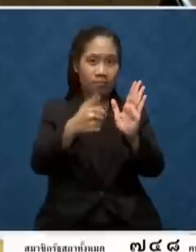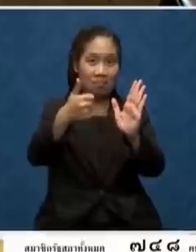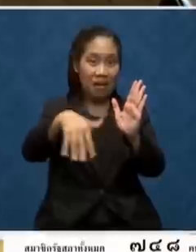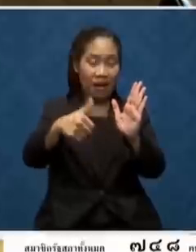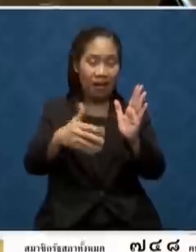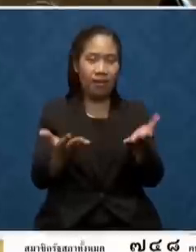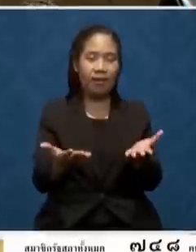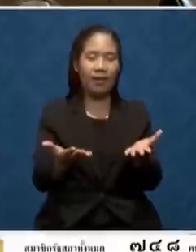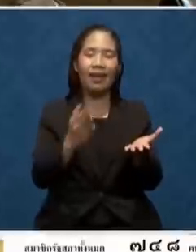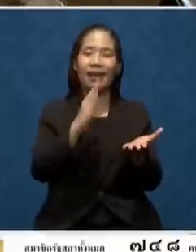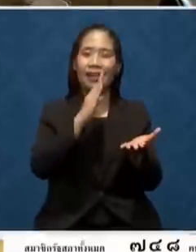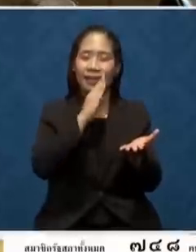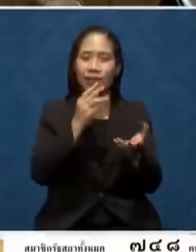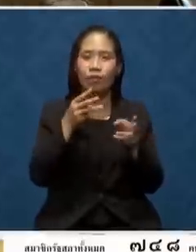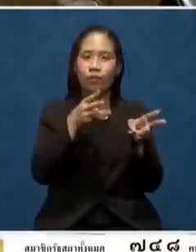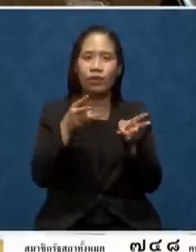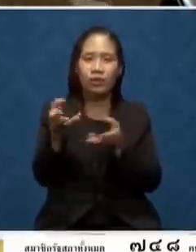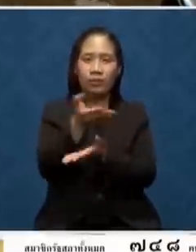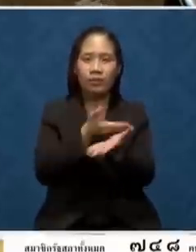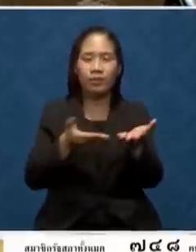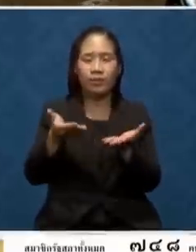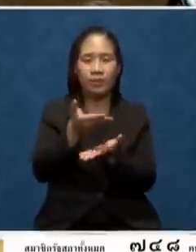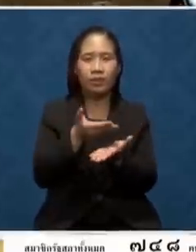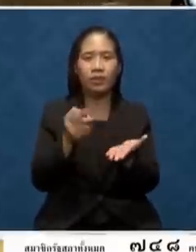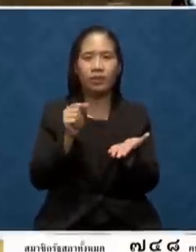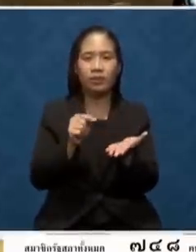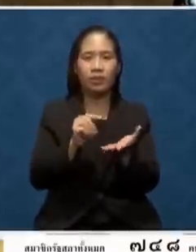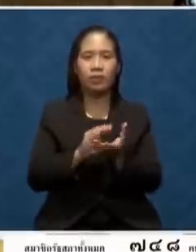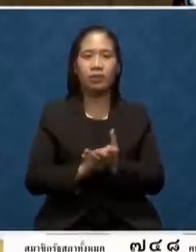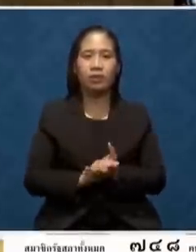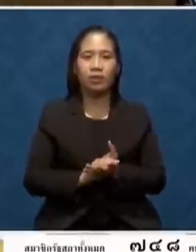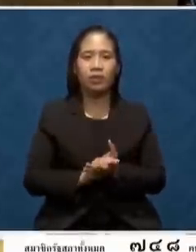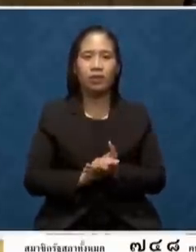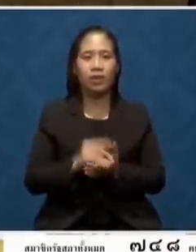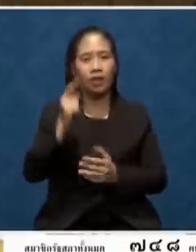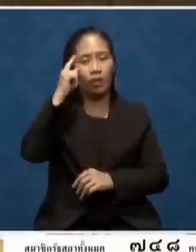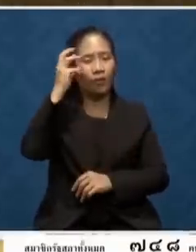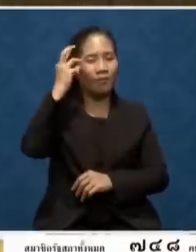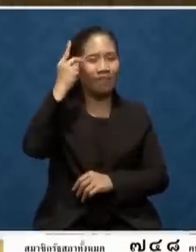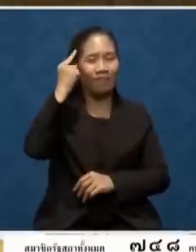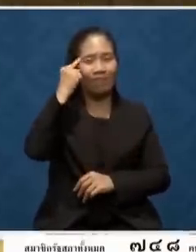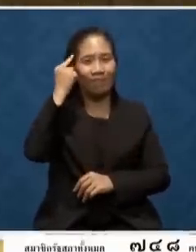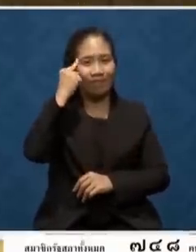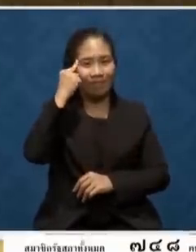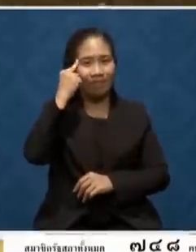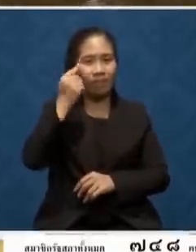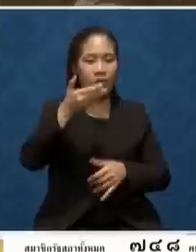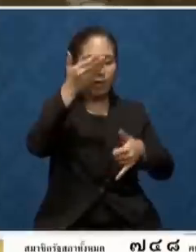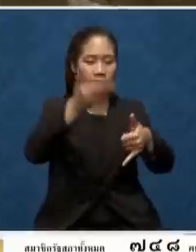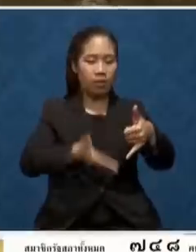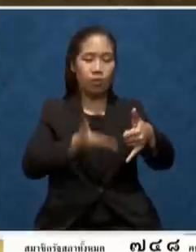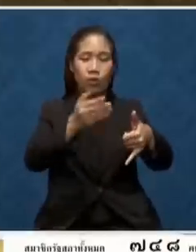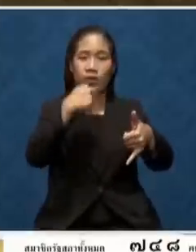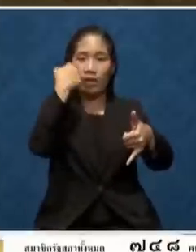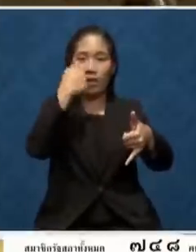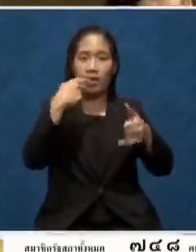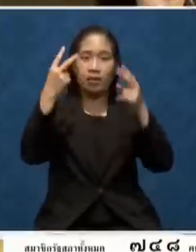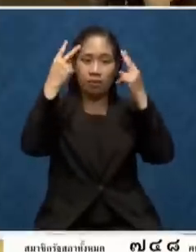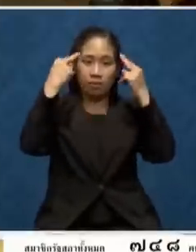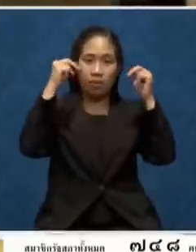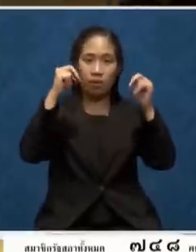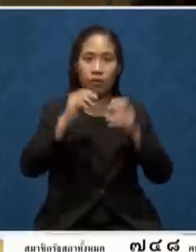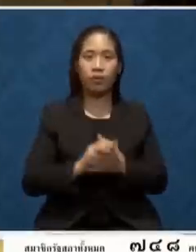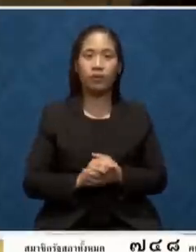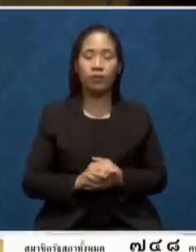แต่การพิจารณาให้ความเห็นชอบบุคคลเป็นนายกรัฐมนตรี